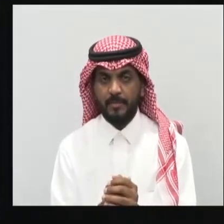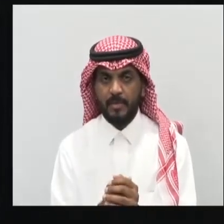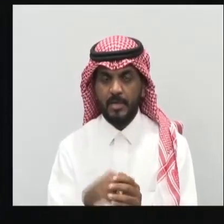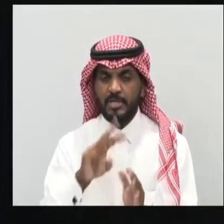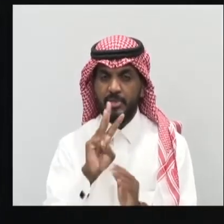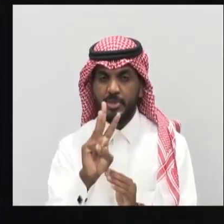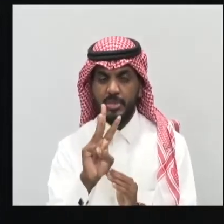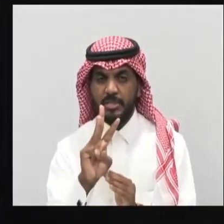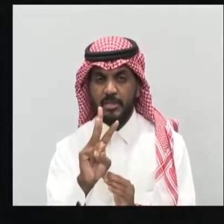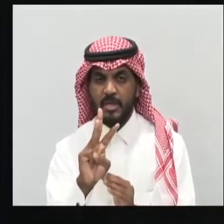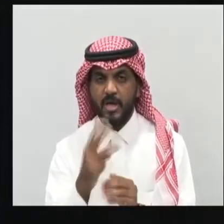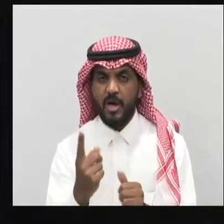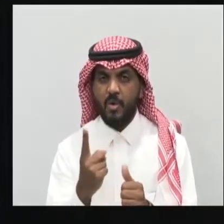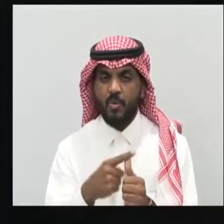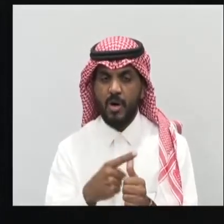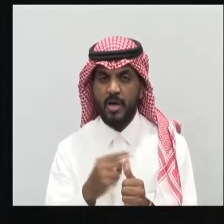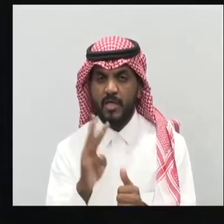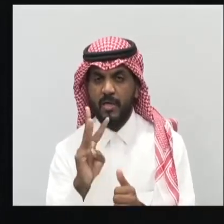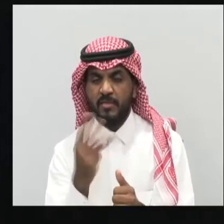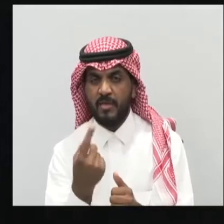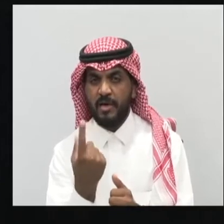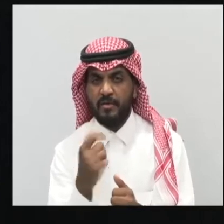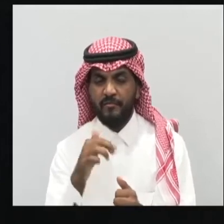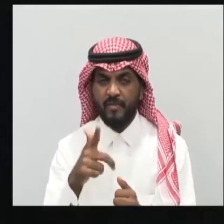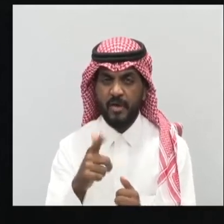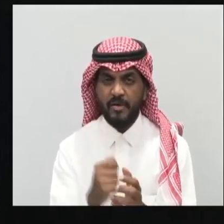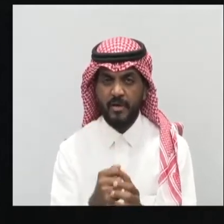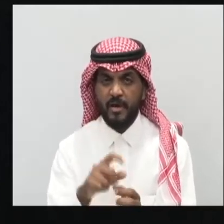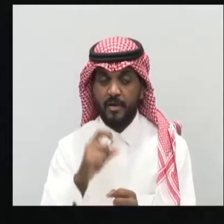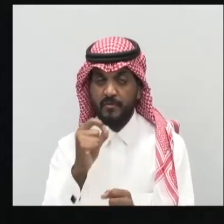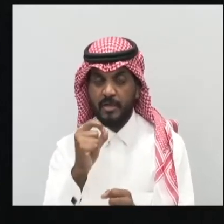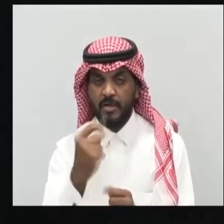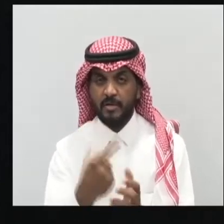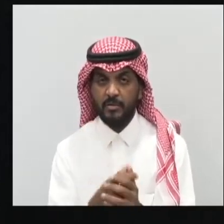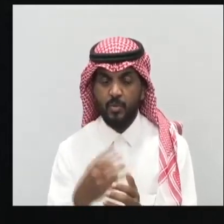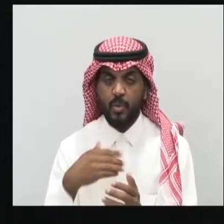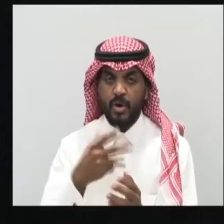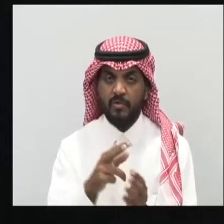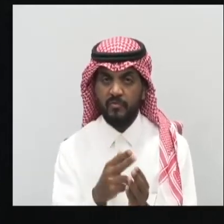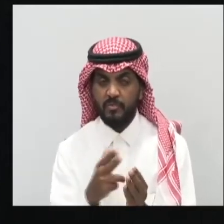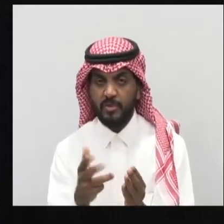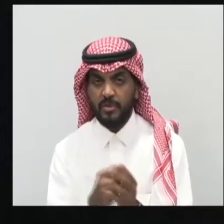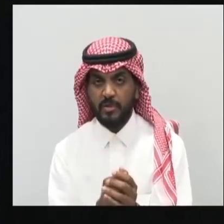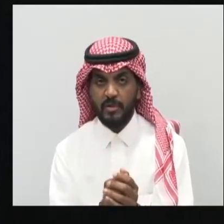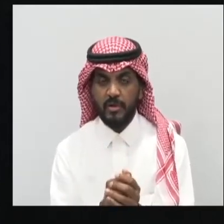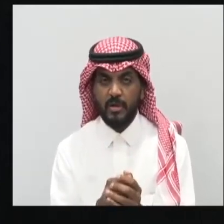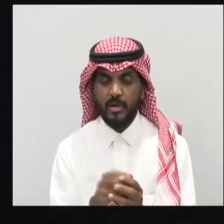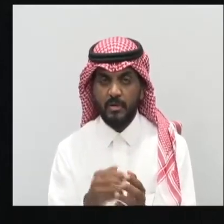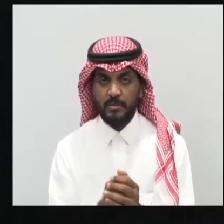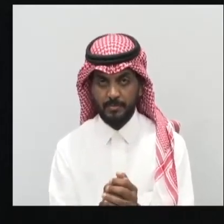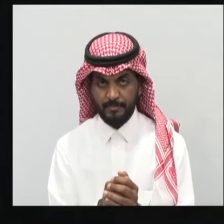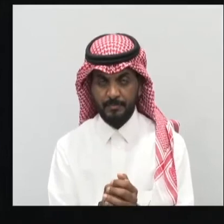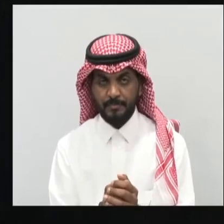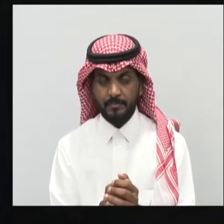الشدة، وقلنا أصلها حرفان اثنان، حرف ساكن وحرف متحرك بحسب حركة